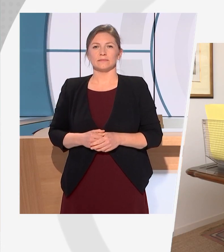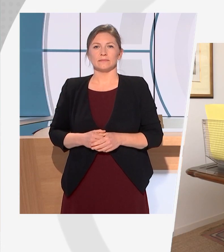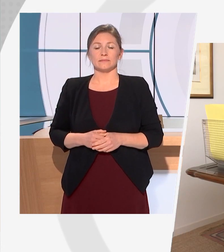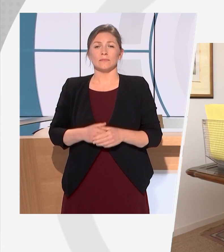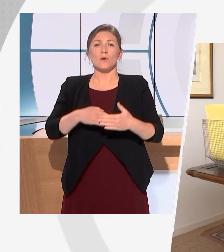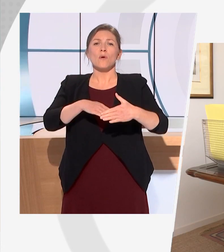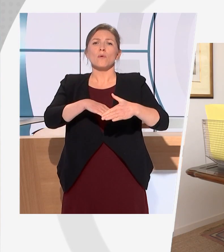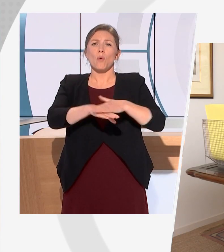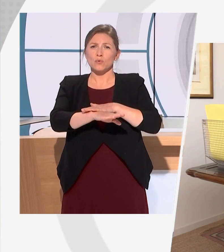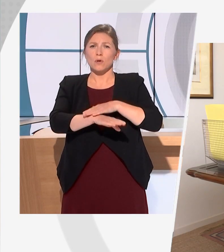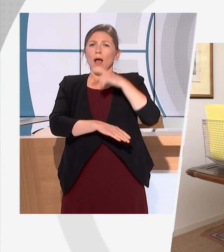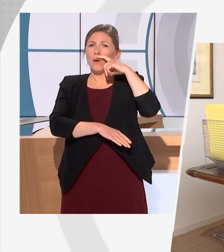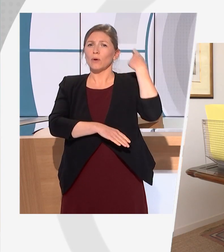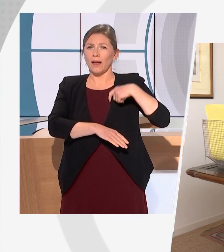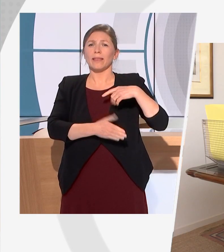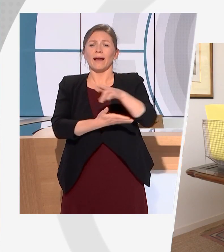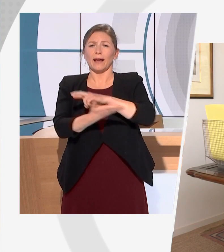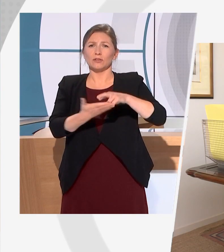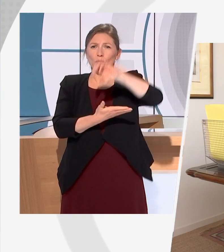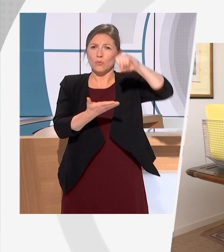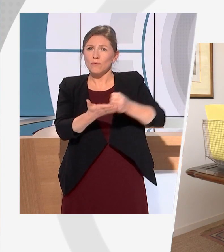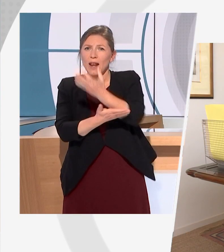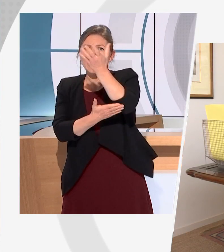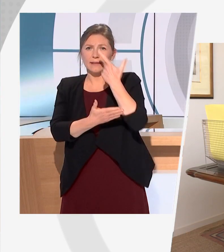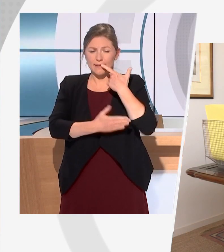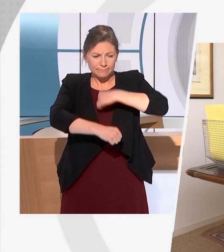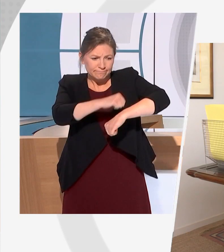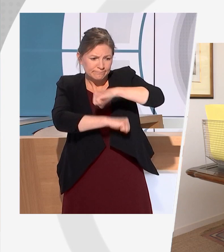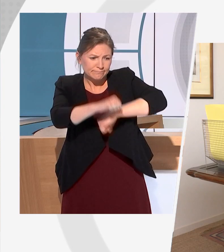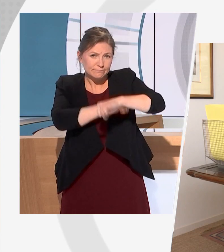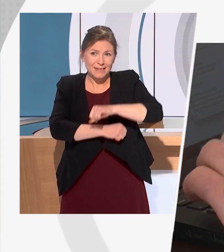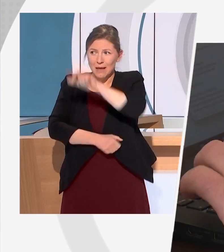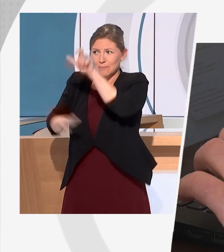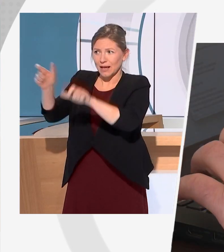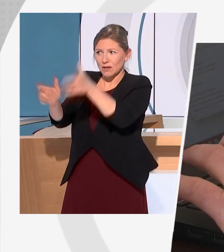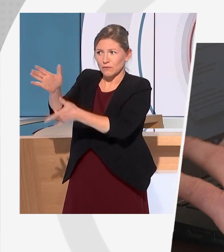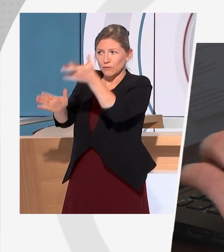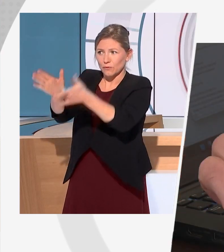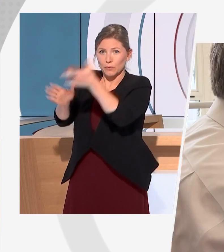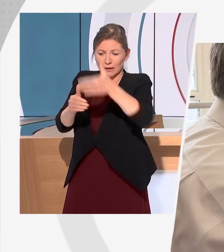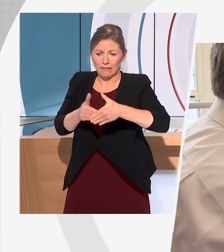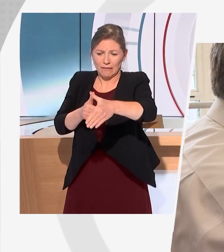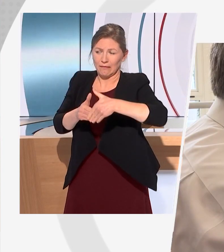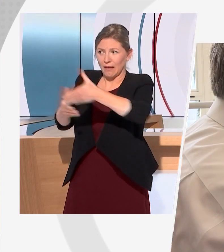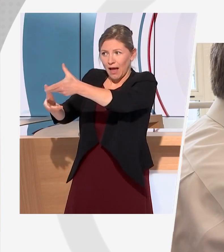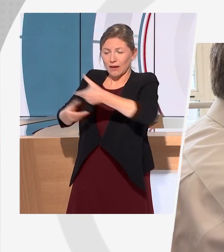Au consulat honoraire d'Ukraine en Nouvelle-Aquitaine, on s'organise pour accueillir des réfugiés dans les semaines à